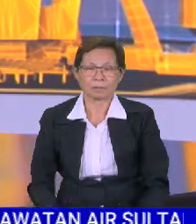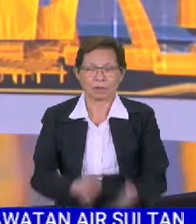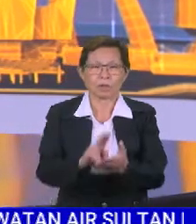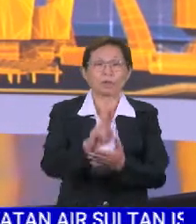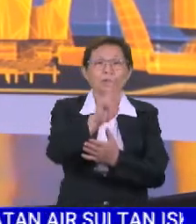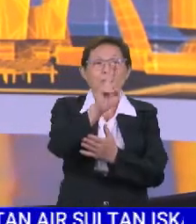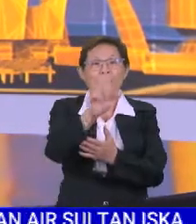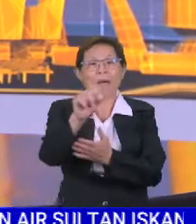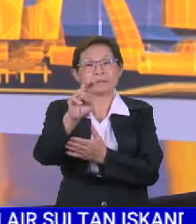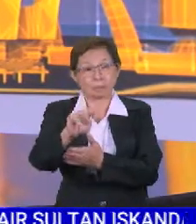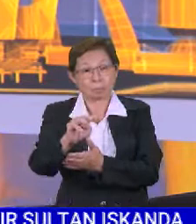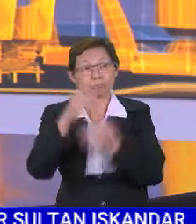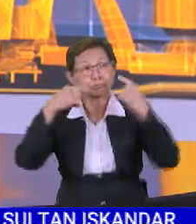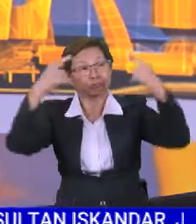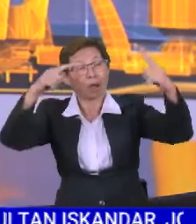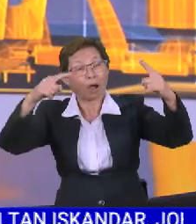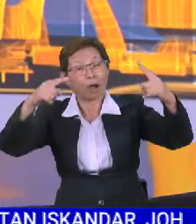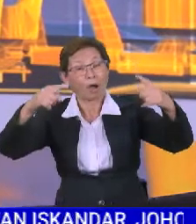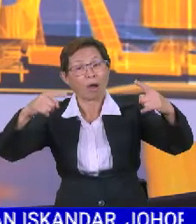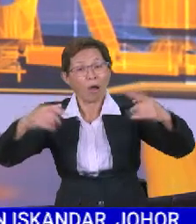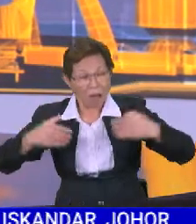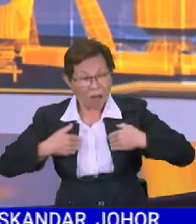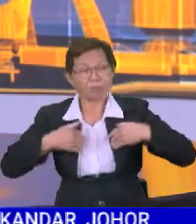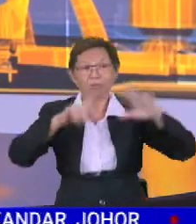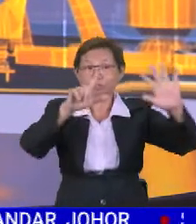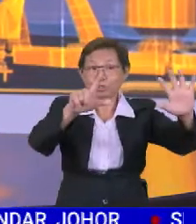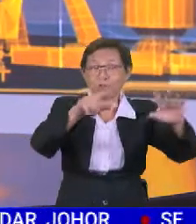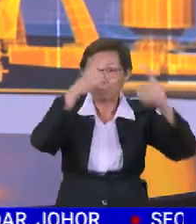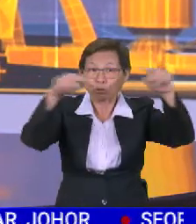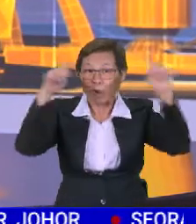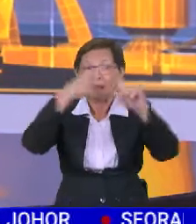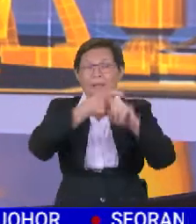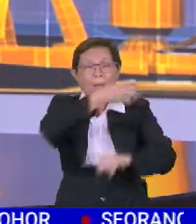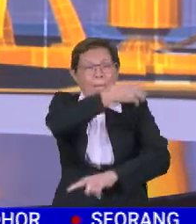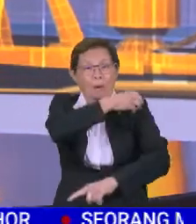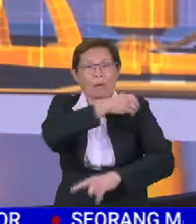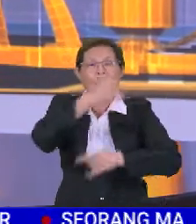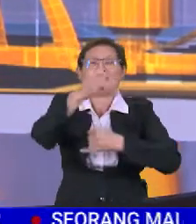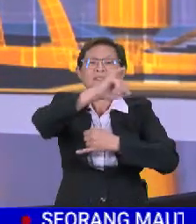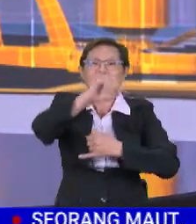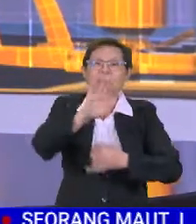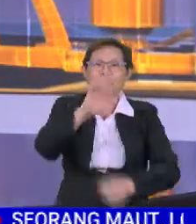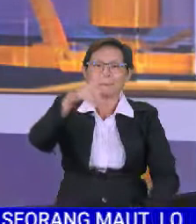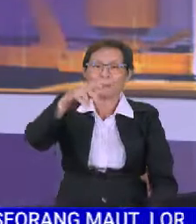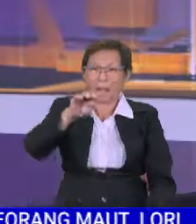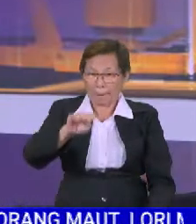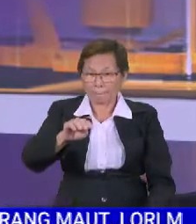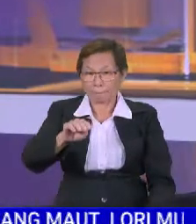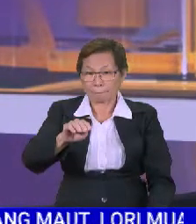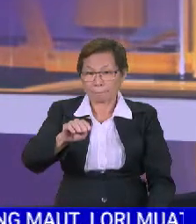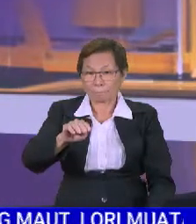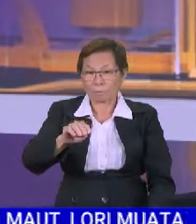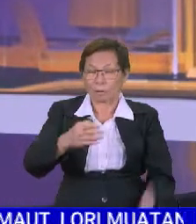Universiti Sains Malaysia USM berjaya melahirkan 7 graduan dari kumpulan pegawai Jabatan Bomba dan Penyelamat Malaysia